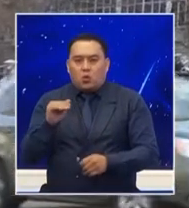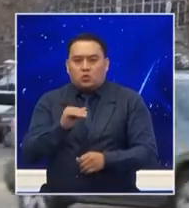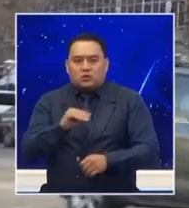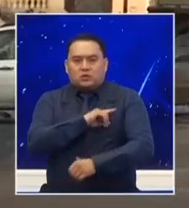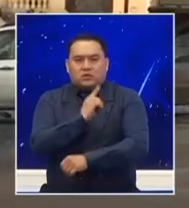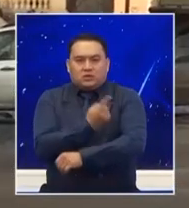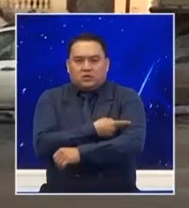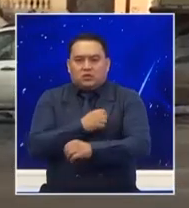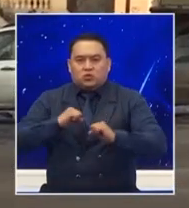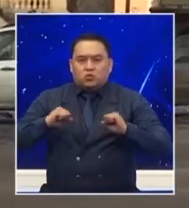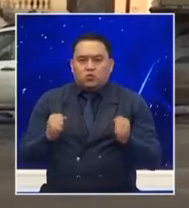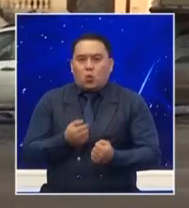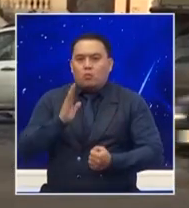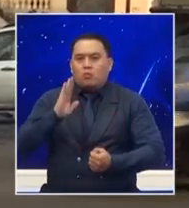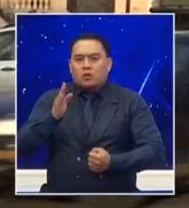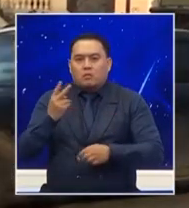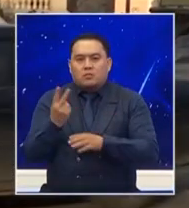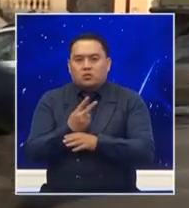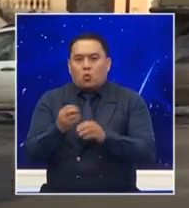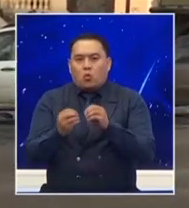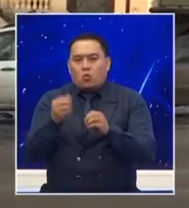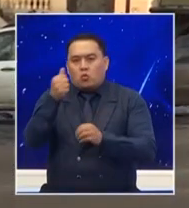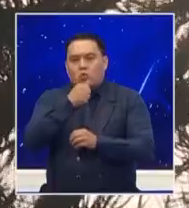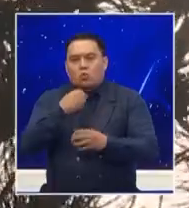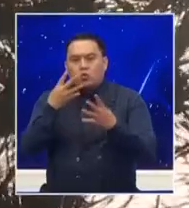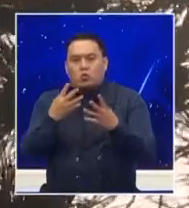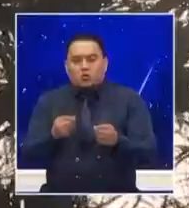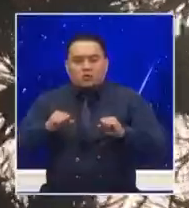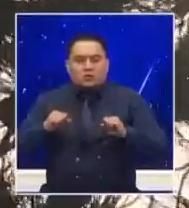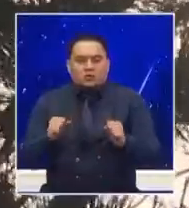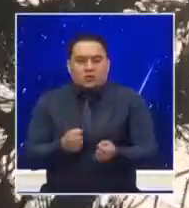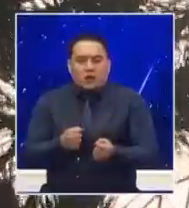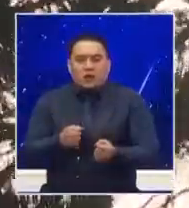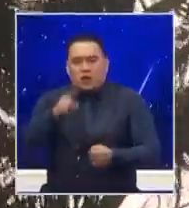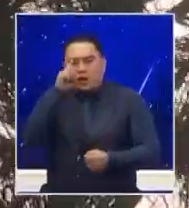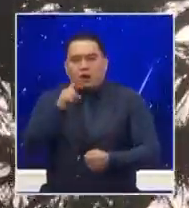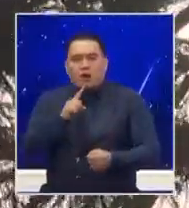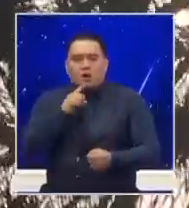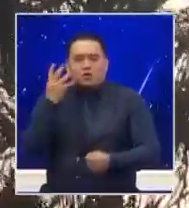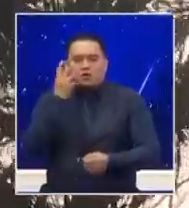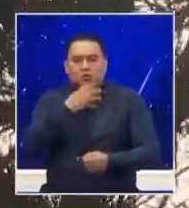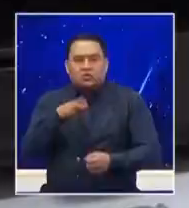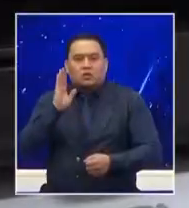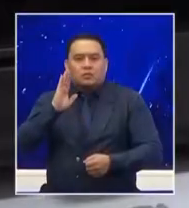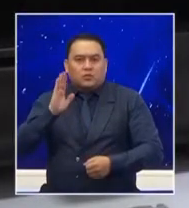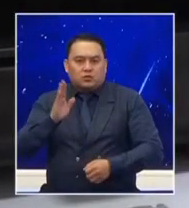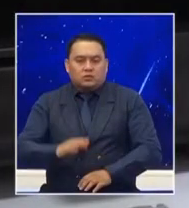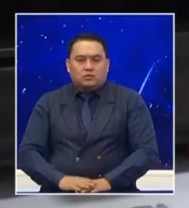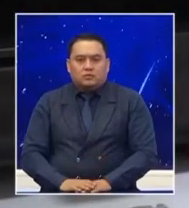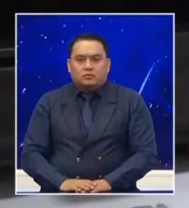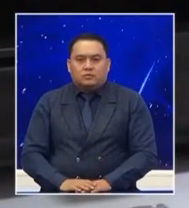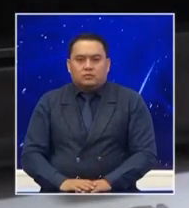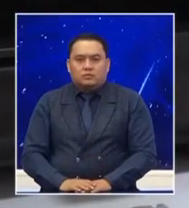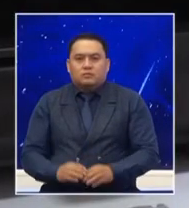мамандар. Ақпарларынша 1-2 10 күндік аязды. Тек айдың аяғына қарай жылымық күндер келеді.